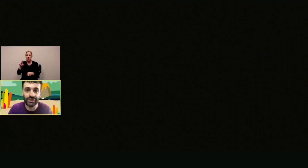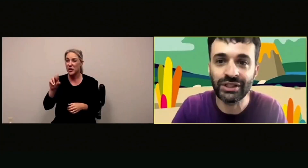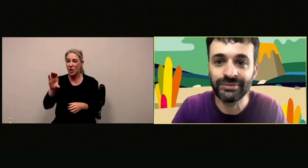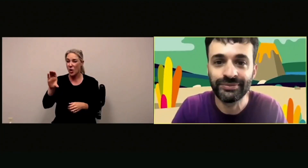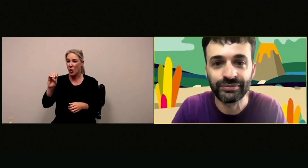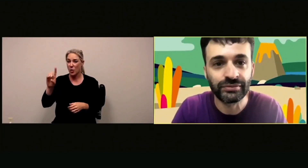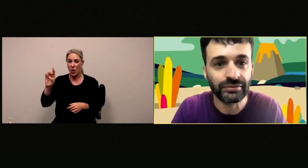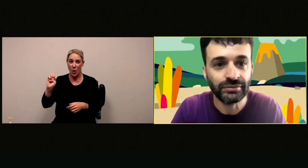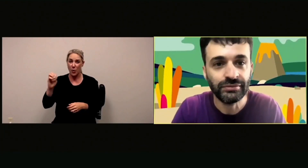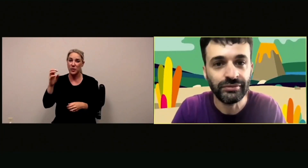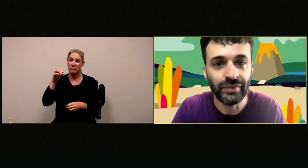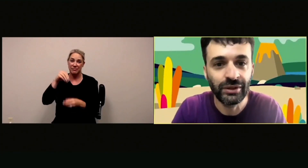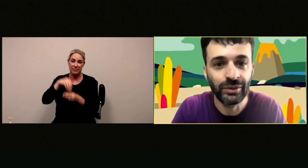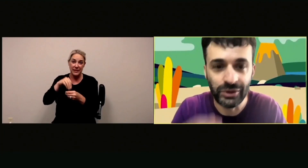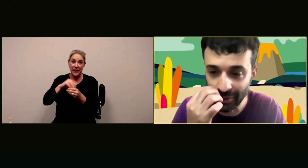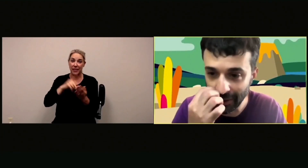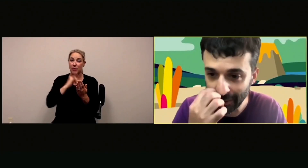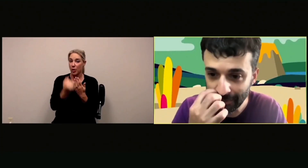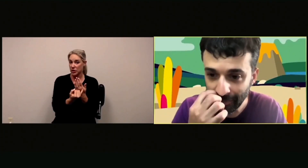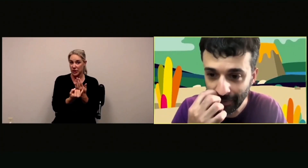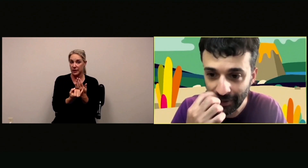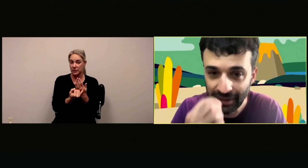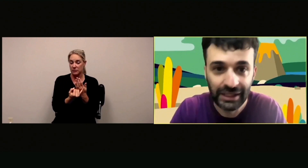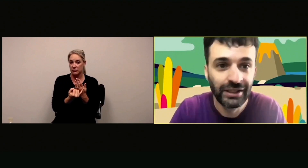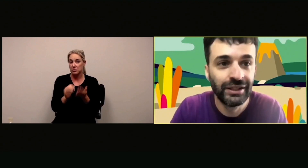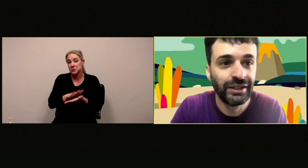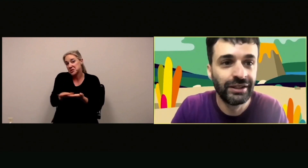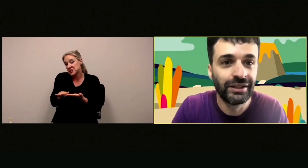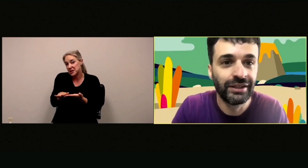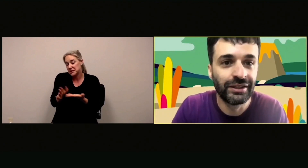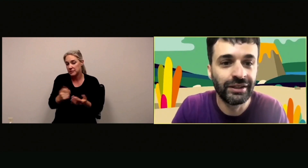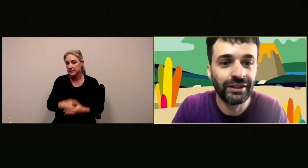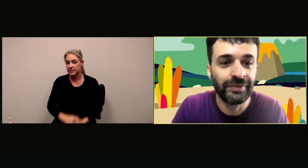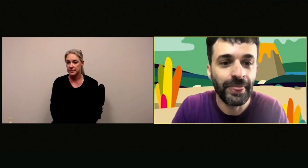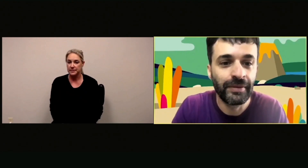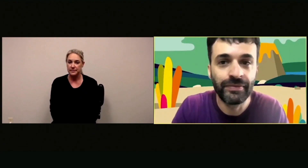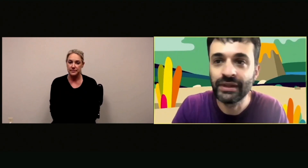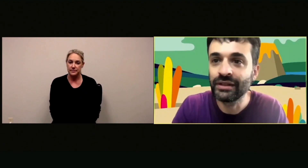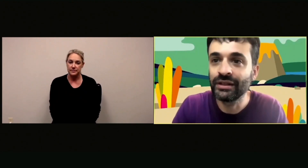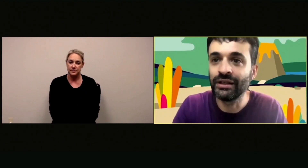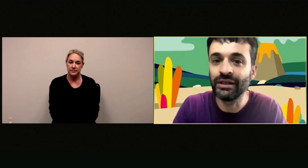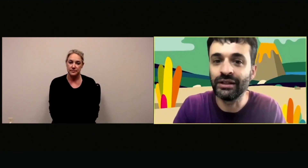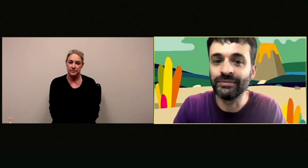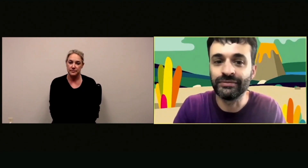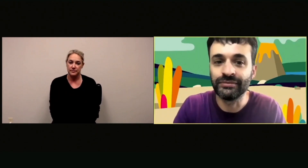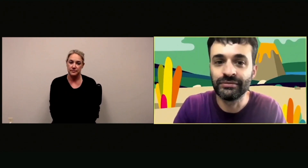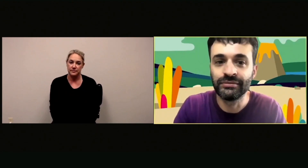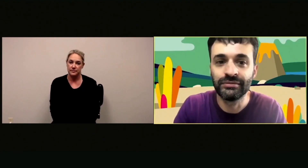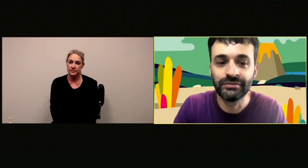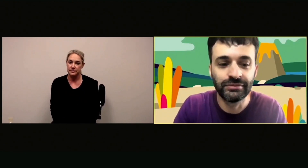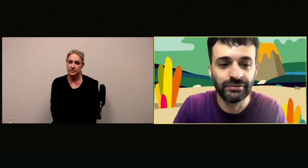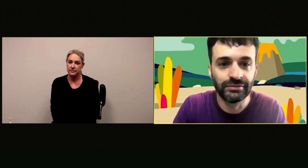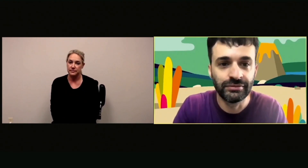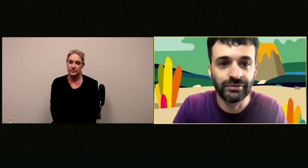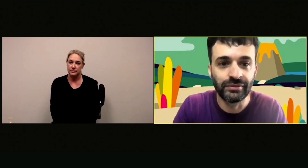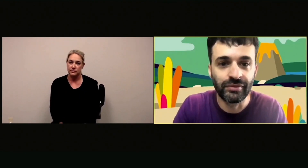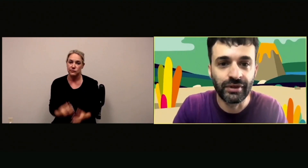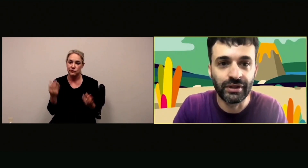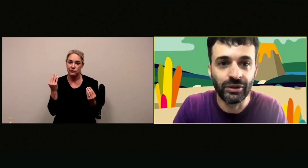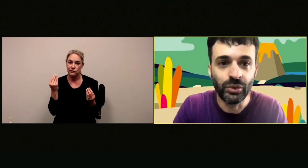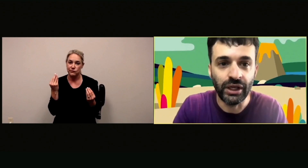ha dei problemi fisici da mettere i pallini uno sopra l'altro e questo ha una codificazione